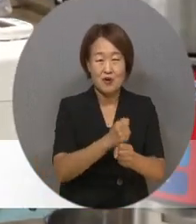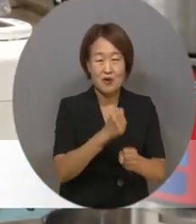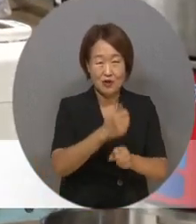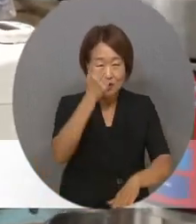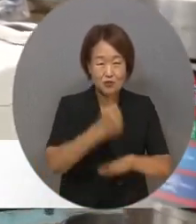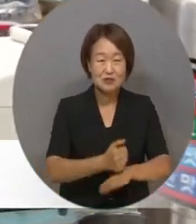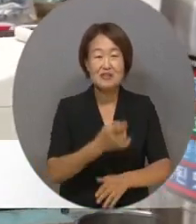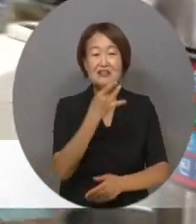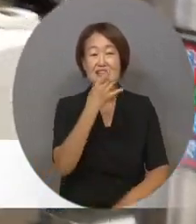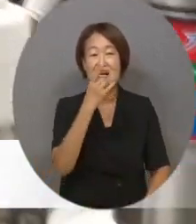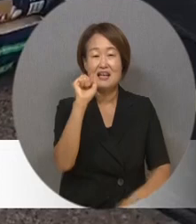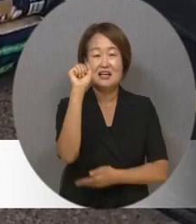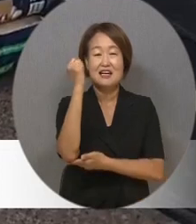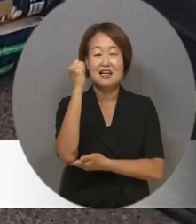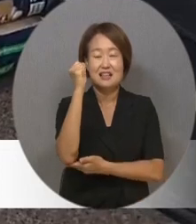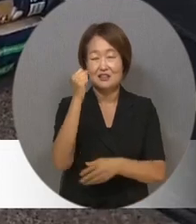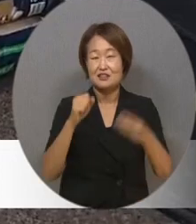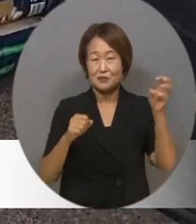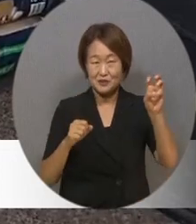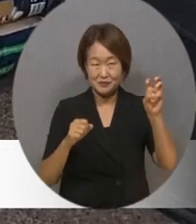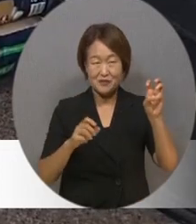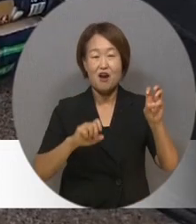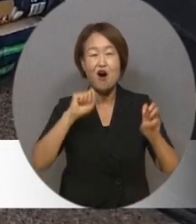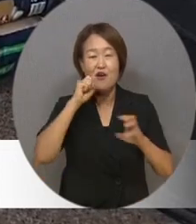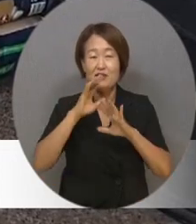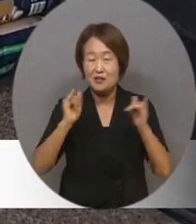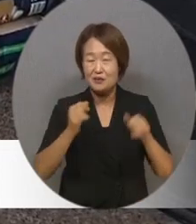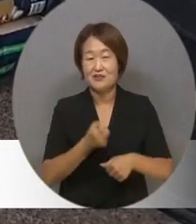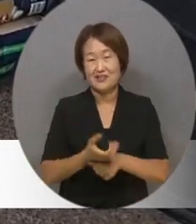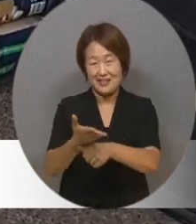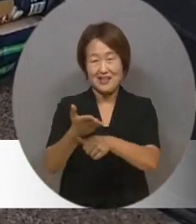30포대를 구매해 어려운 이웃에게 전달했습니다